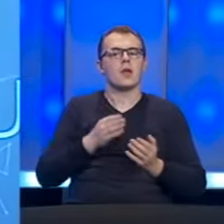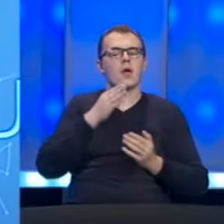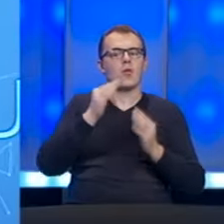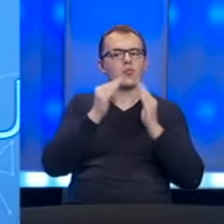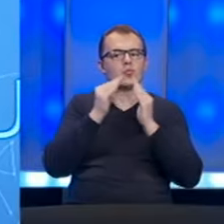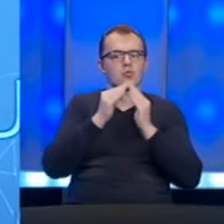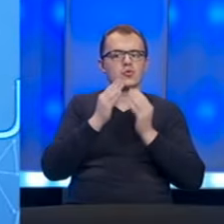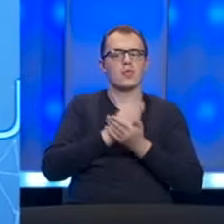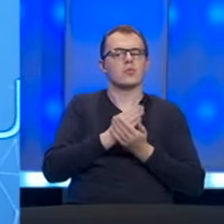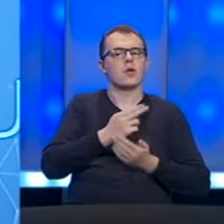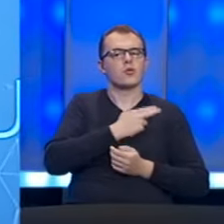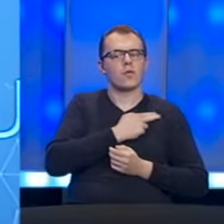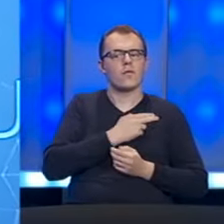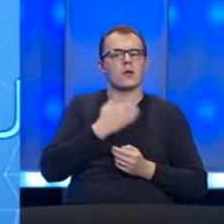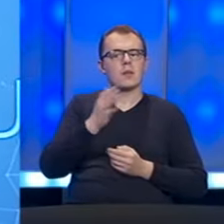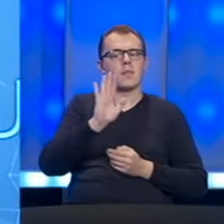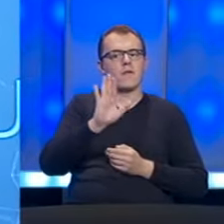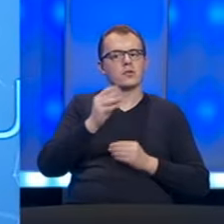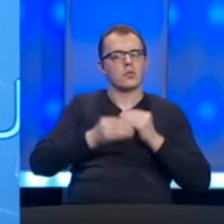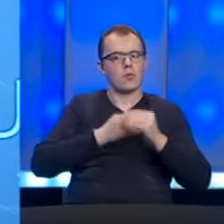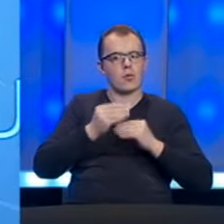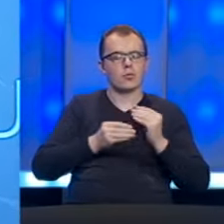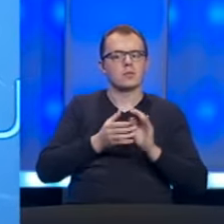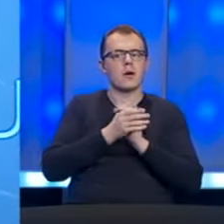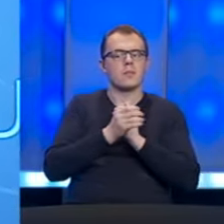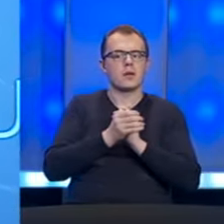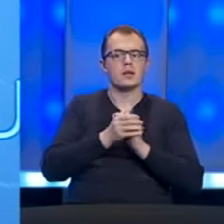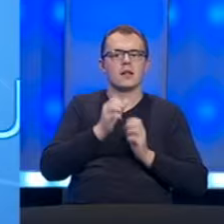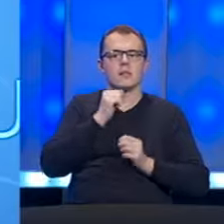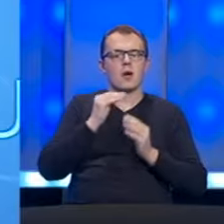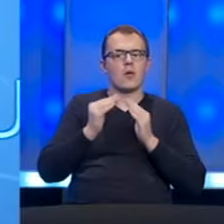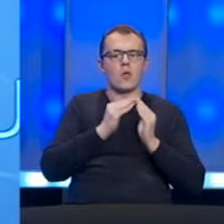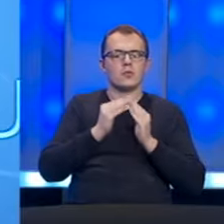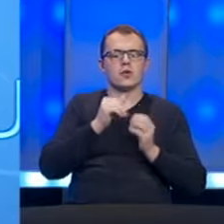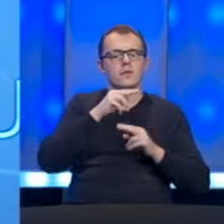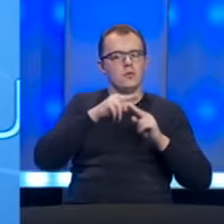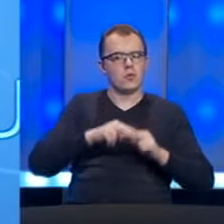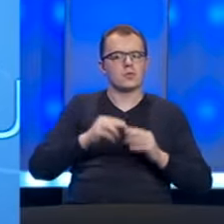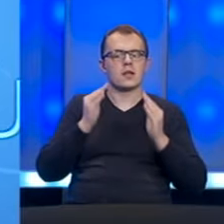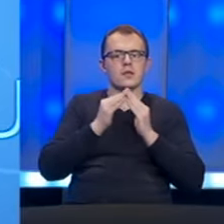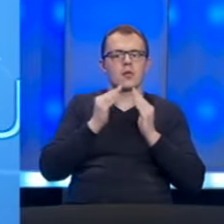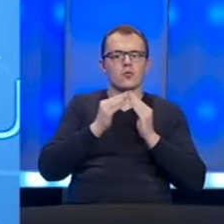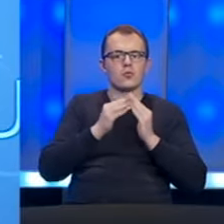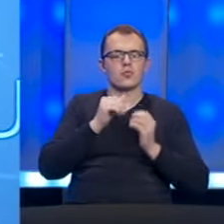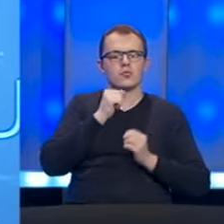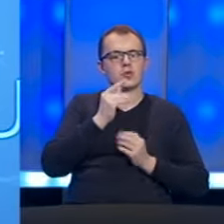kuće. Budite odgovorni prema vašim porodicama, prijateljima, komšijama. Ostanite kod kuće.